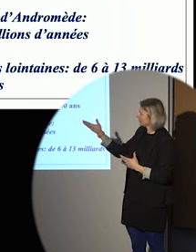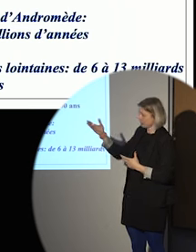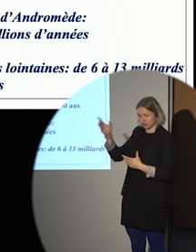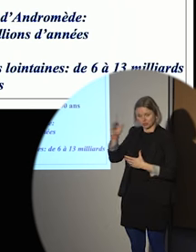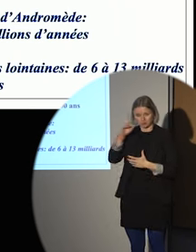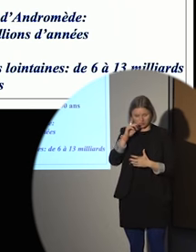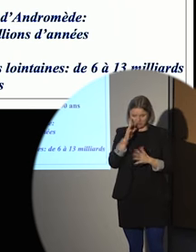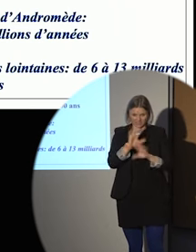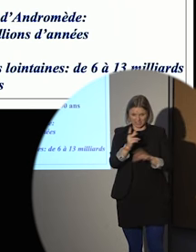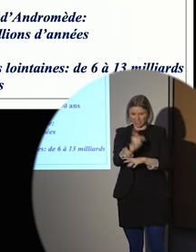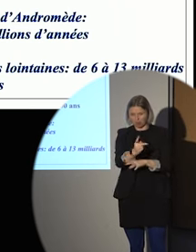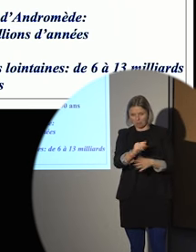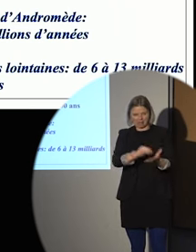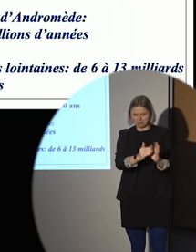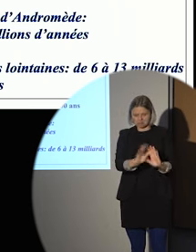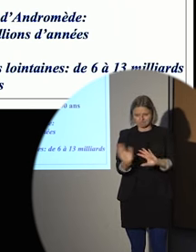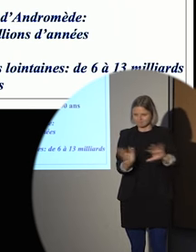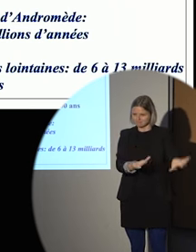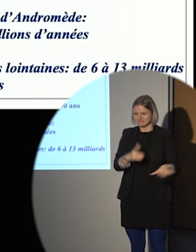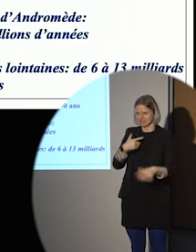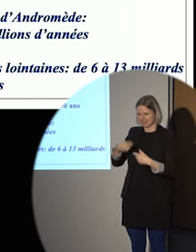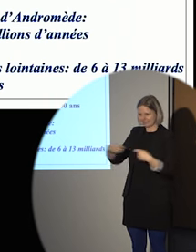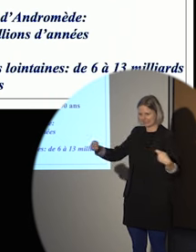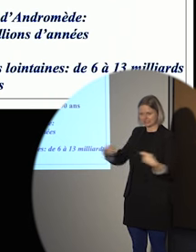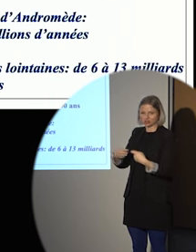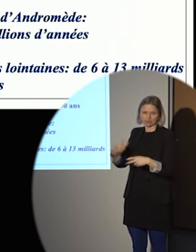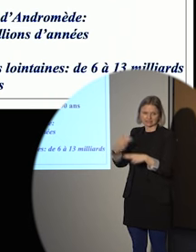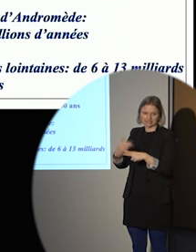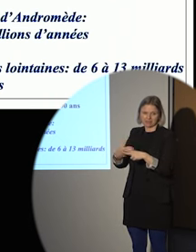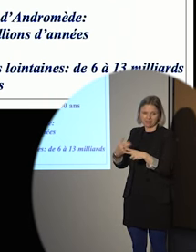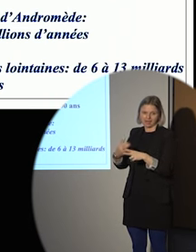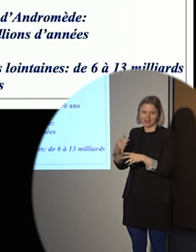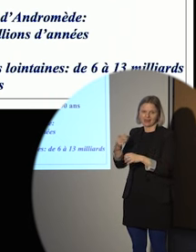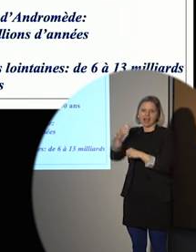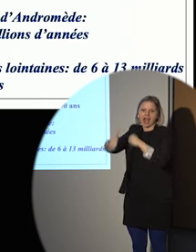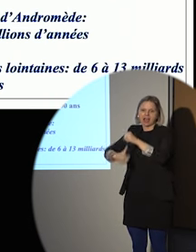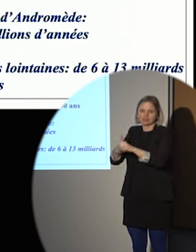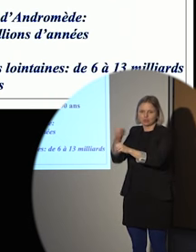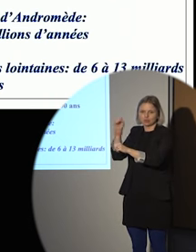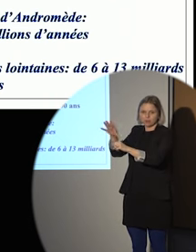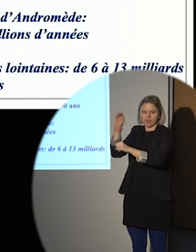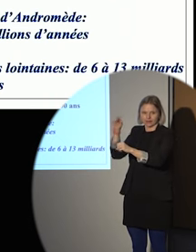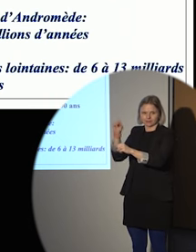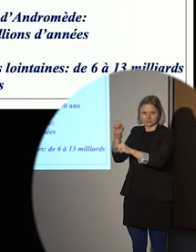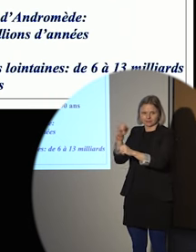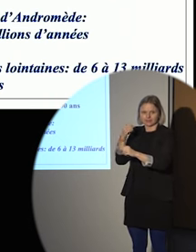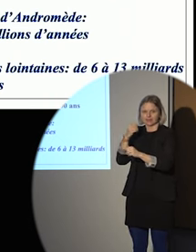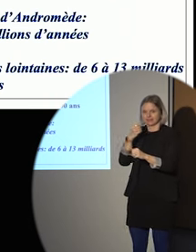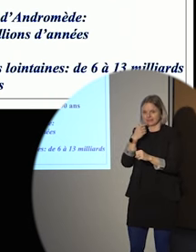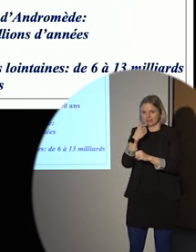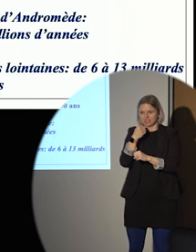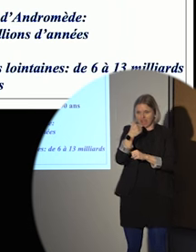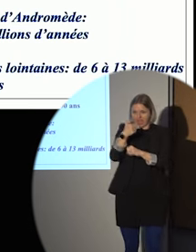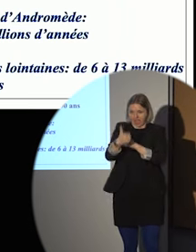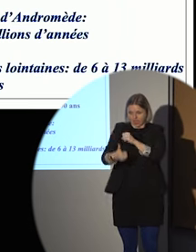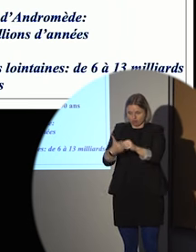notion de distance qui est ce qu'on appelle l'année-lumière, c'est-à-dire c'est la distance que parcourt la lumière